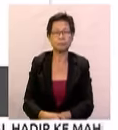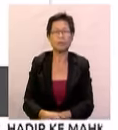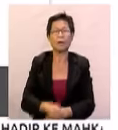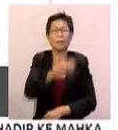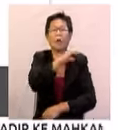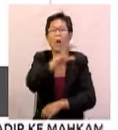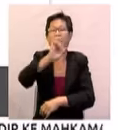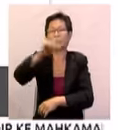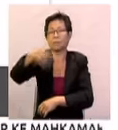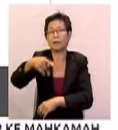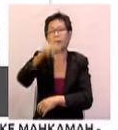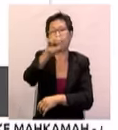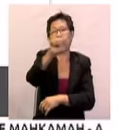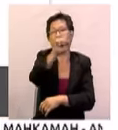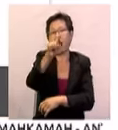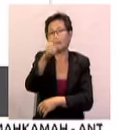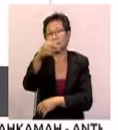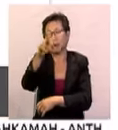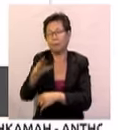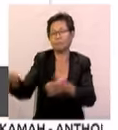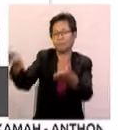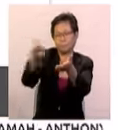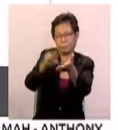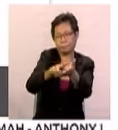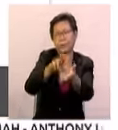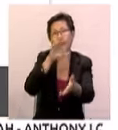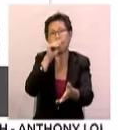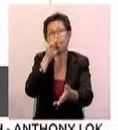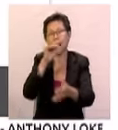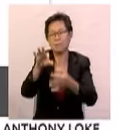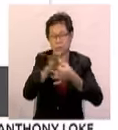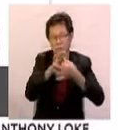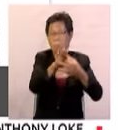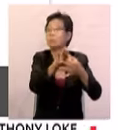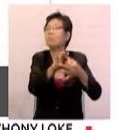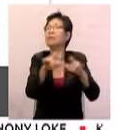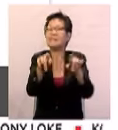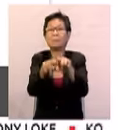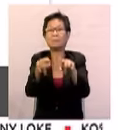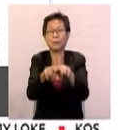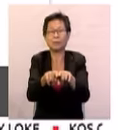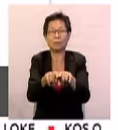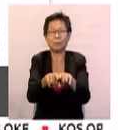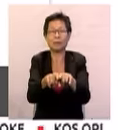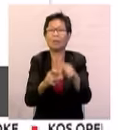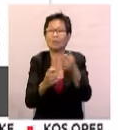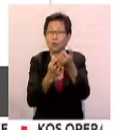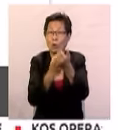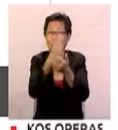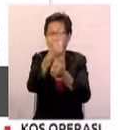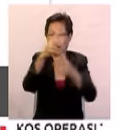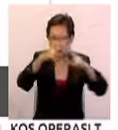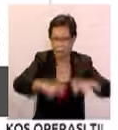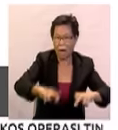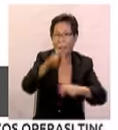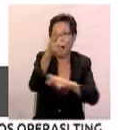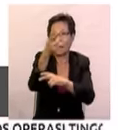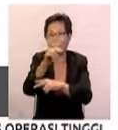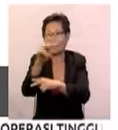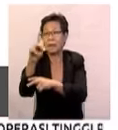Pengerusi SPR Azhar Azizan Harun dalam satu kenyataan berkata, kerjasama itu selaras dengan tonggak satu kajian separuh penggal rancangan